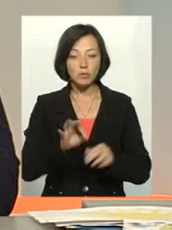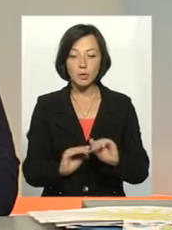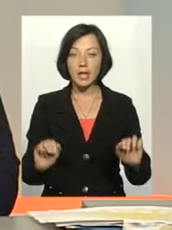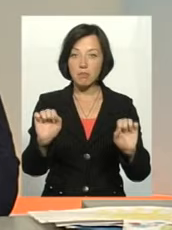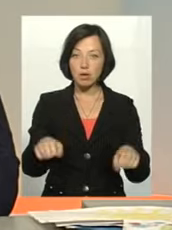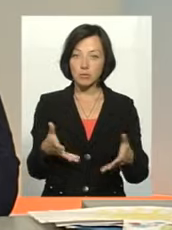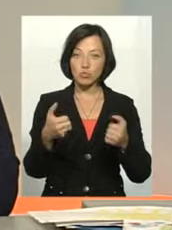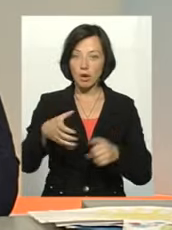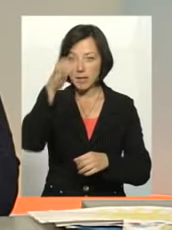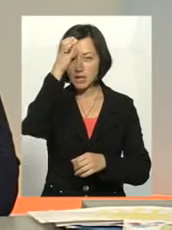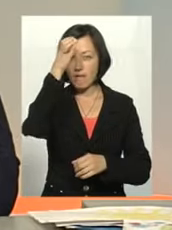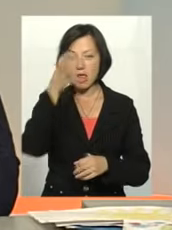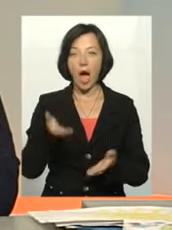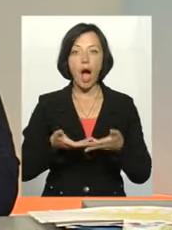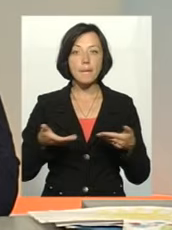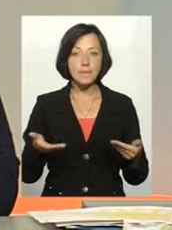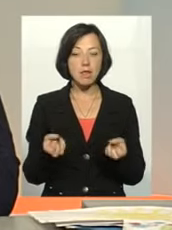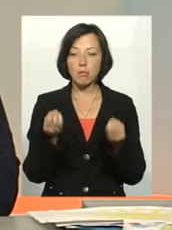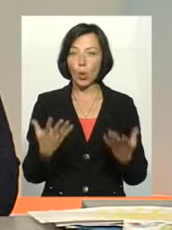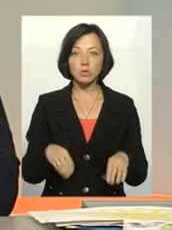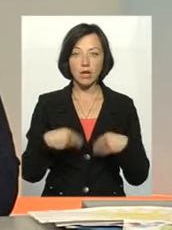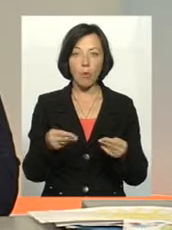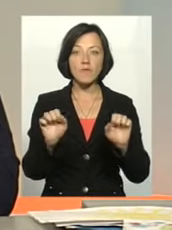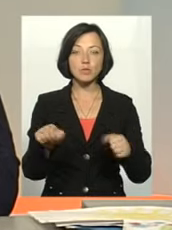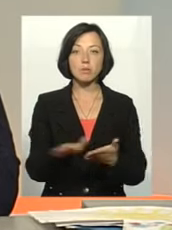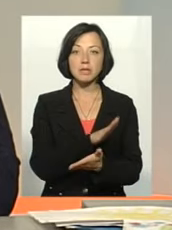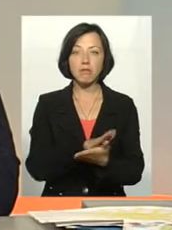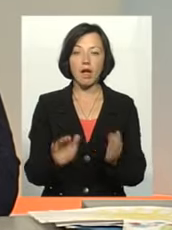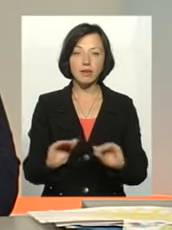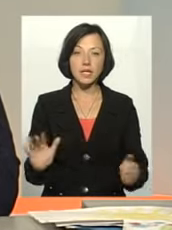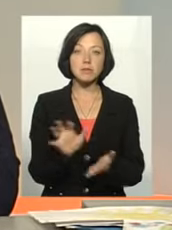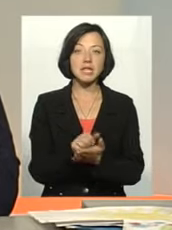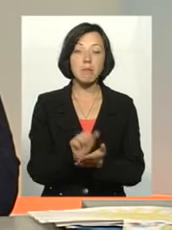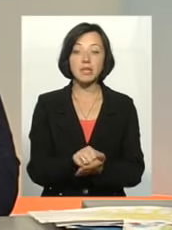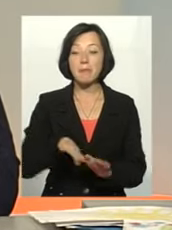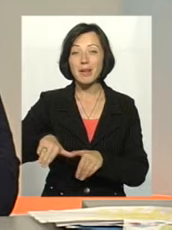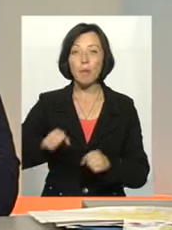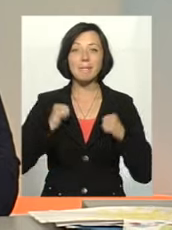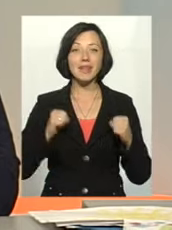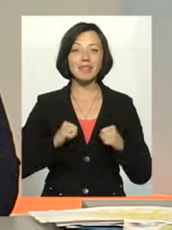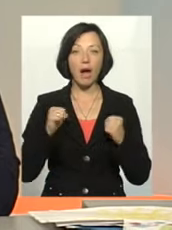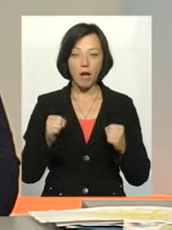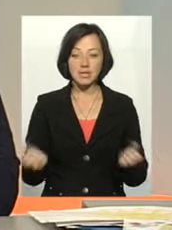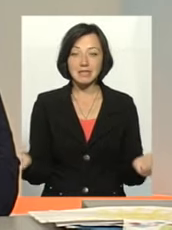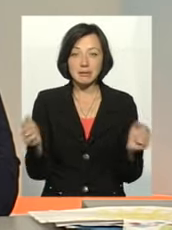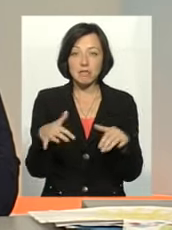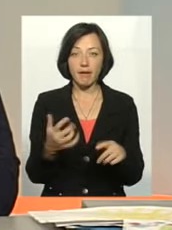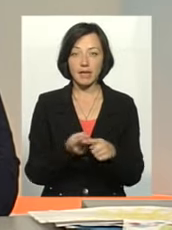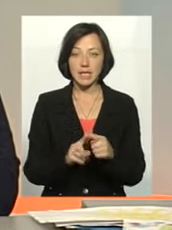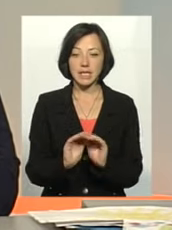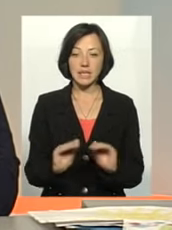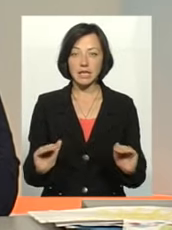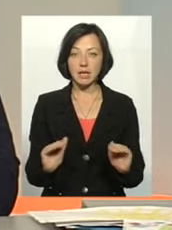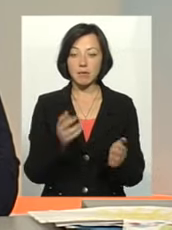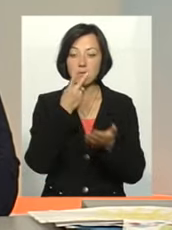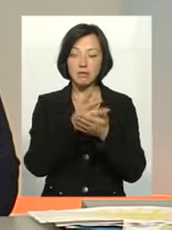могли получить образование. То есть мы не просто даем возможность бесплатно детям заниматься, мы потом пытаемся собрать этих детей и